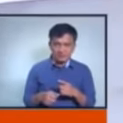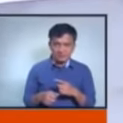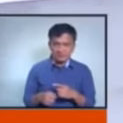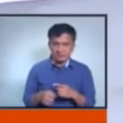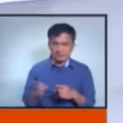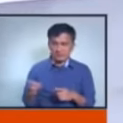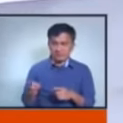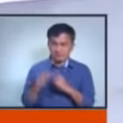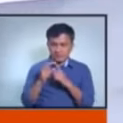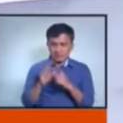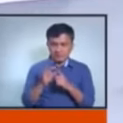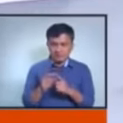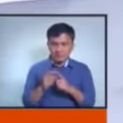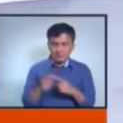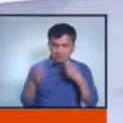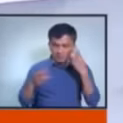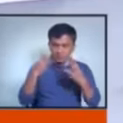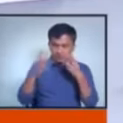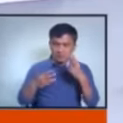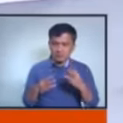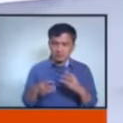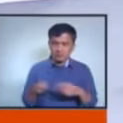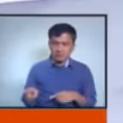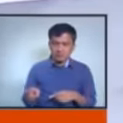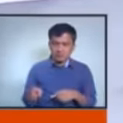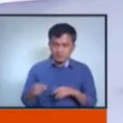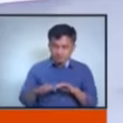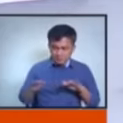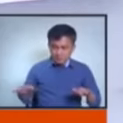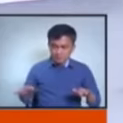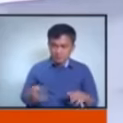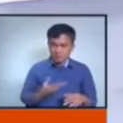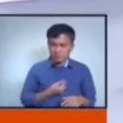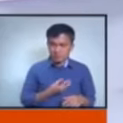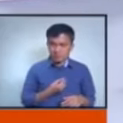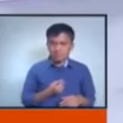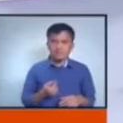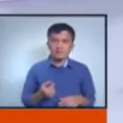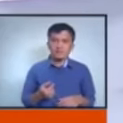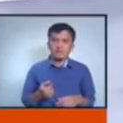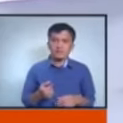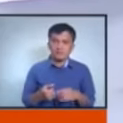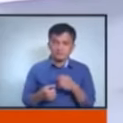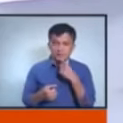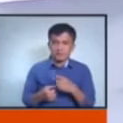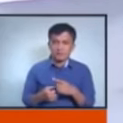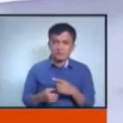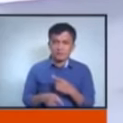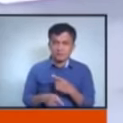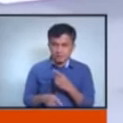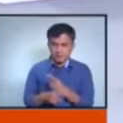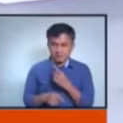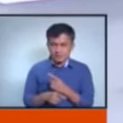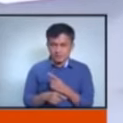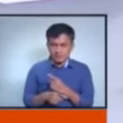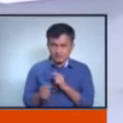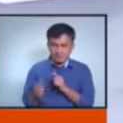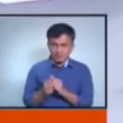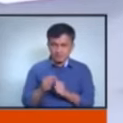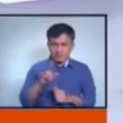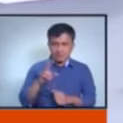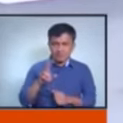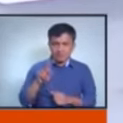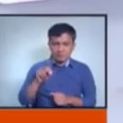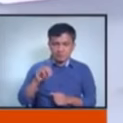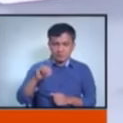yung pinagmumura niya kayo, nagwawala siya, nag-iskandalo siya, yung mga bata, natatakot siguro yan. Maliliit pa. Diba? Ay, sama natin ang unjust